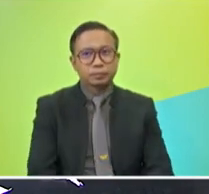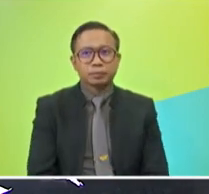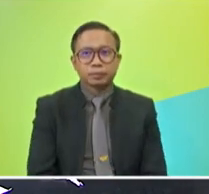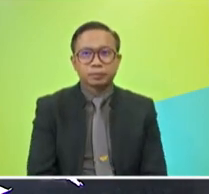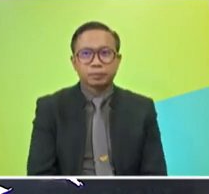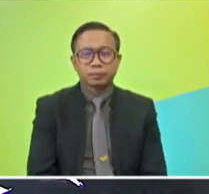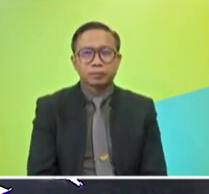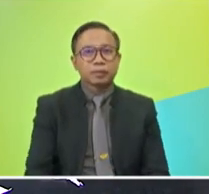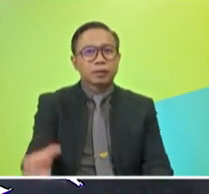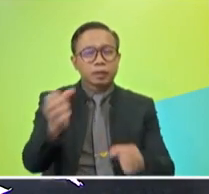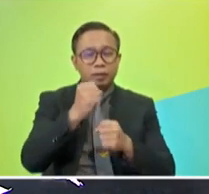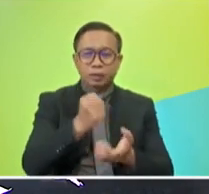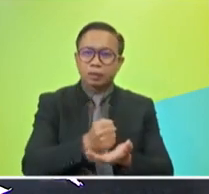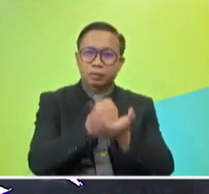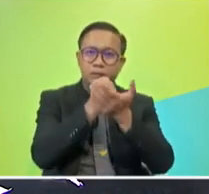kemudian